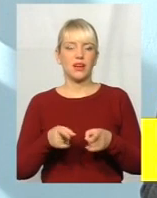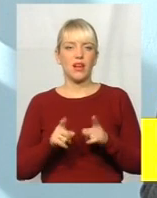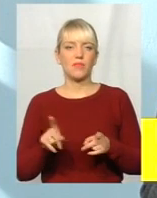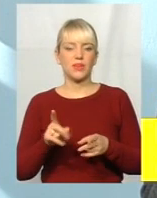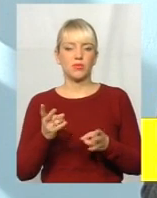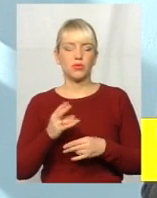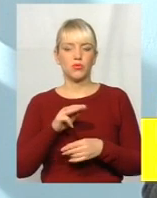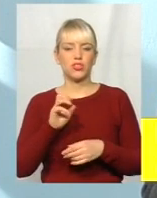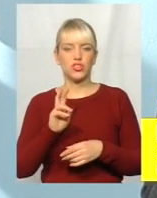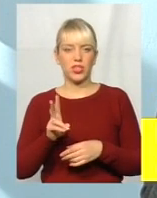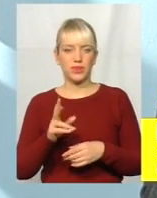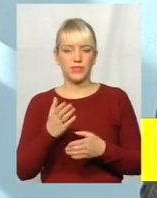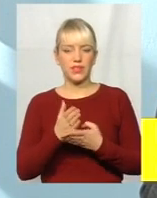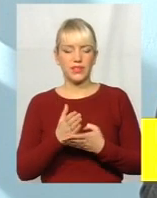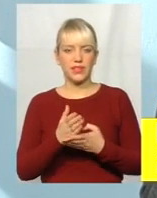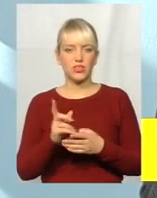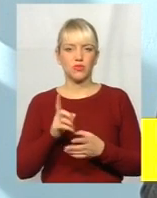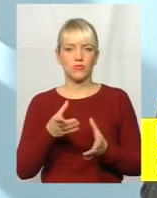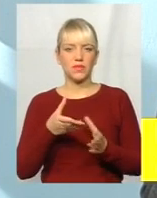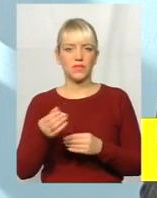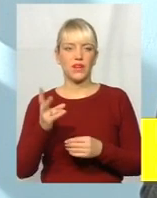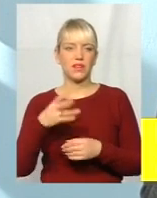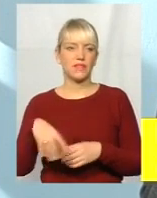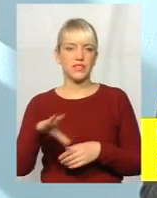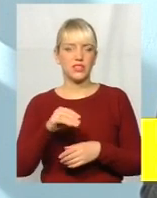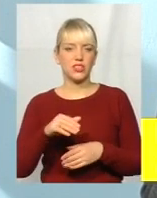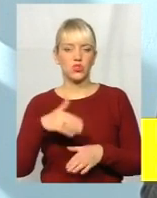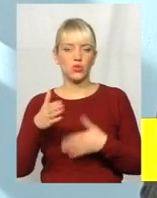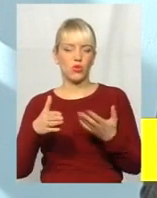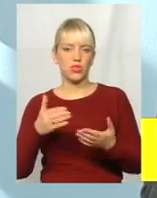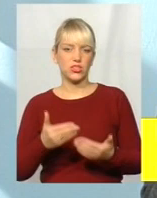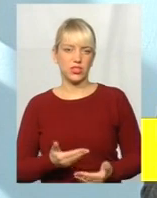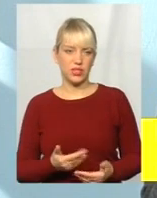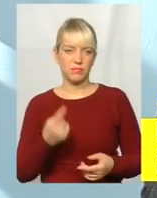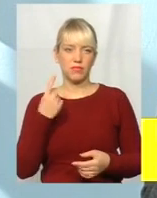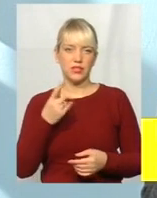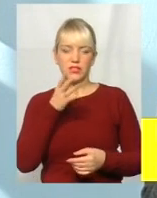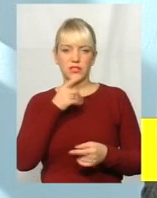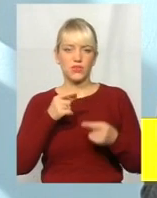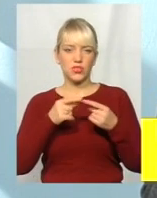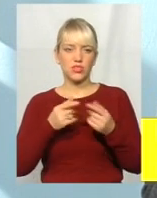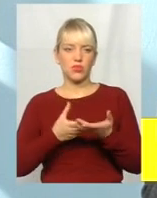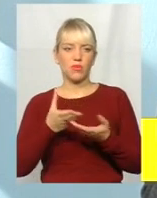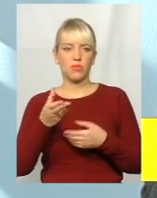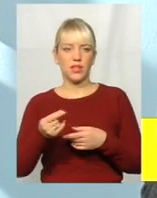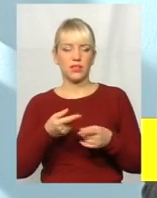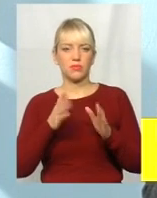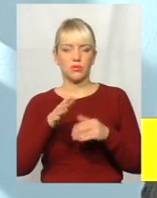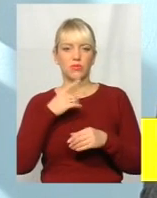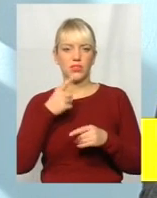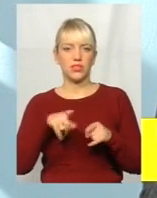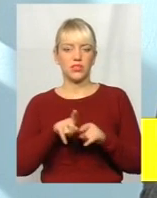Є важелі, які впливають на всі сторони життя. Перше – це своєчасна оплата. Будемо говорити так,